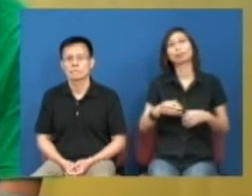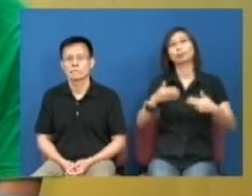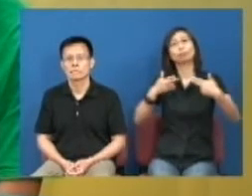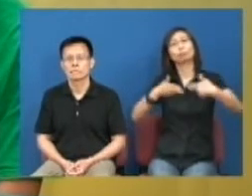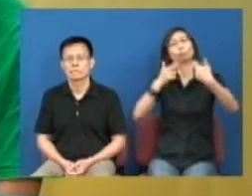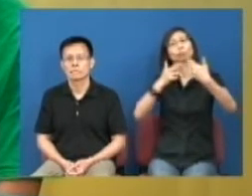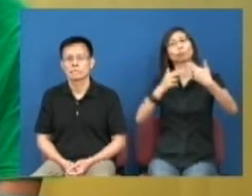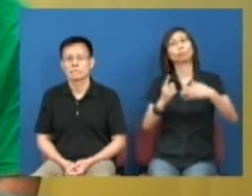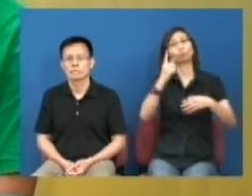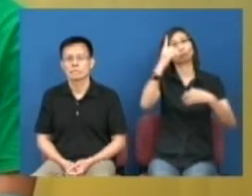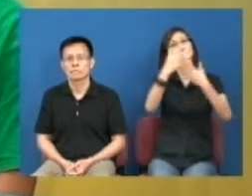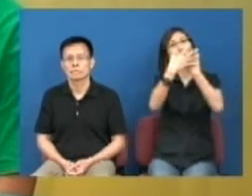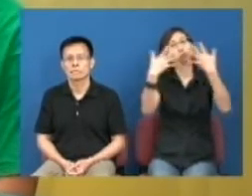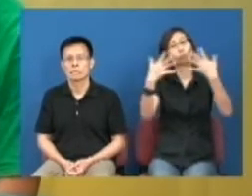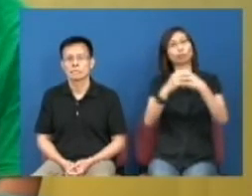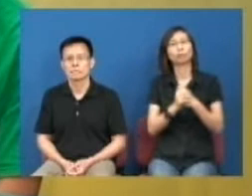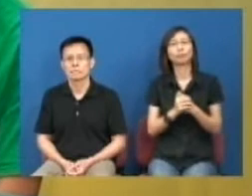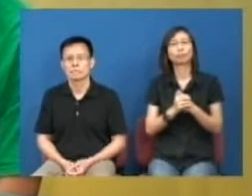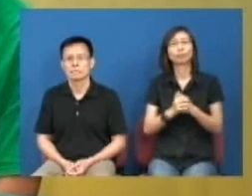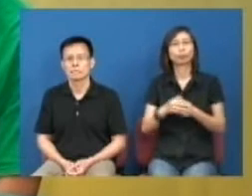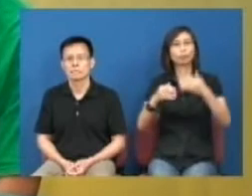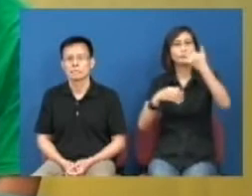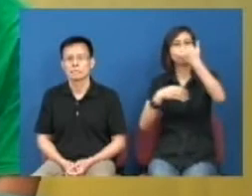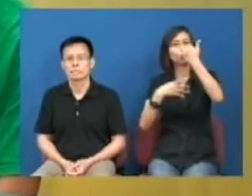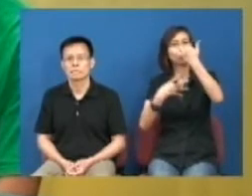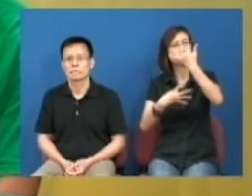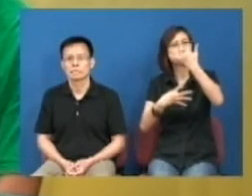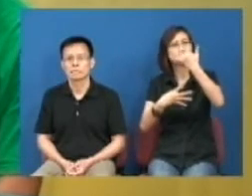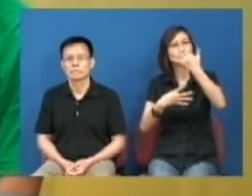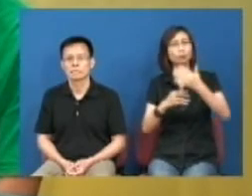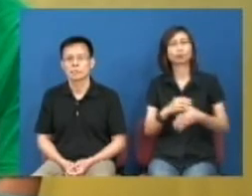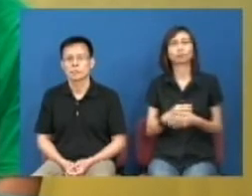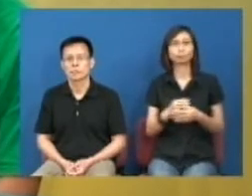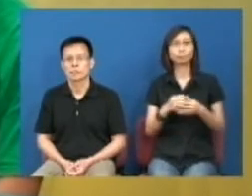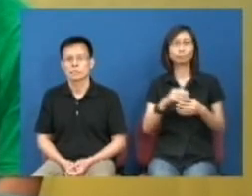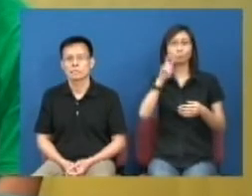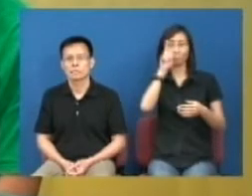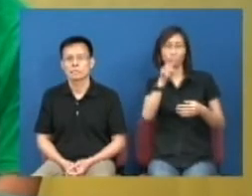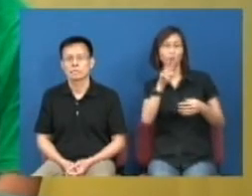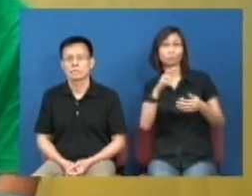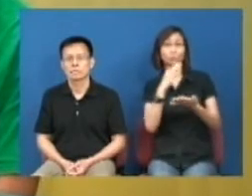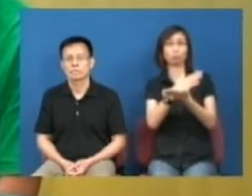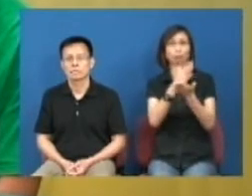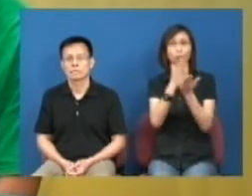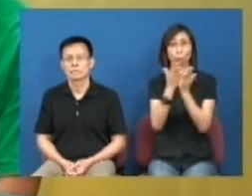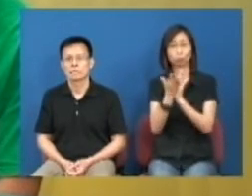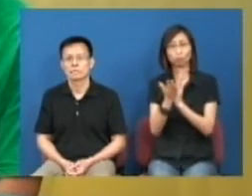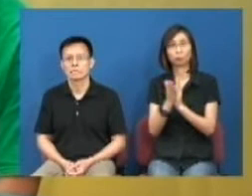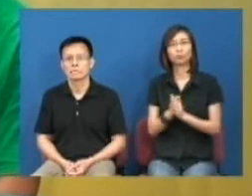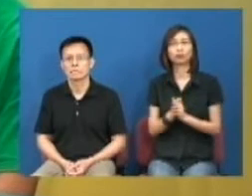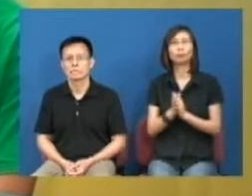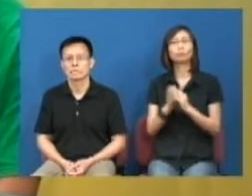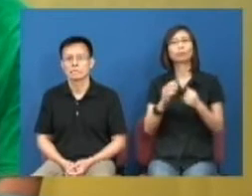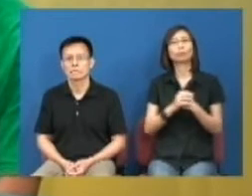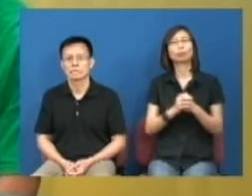事件嘅唔同講法，無論你話係中共嘅講法，或者係一啲西方媒體即係第一手報導咧，其實唔